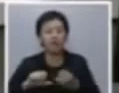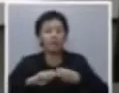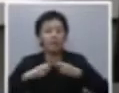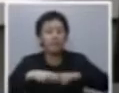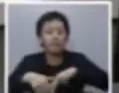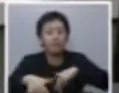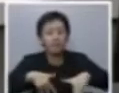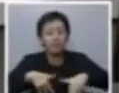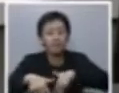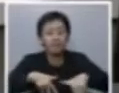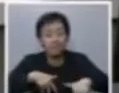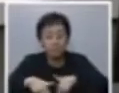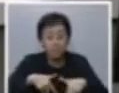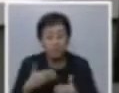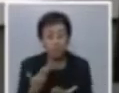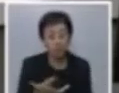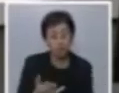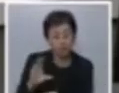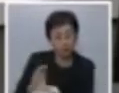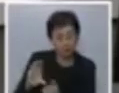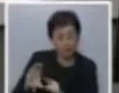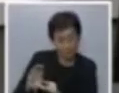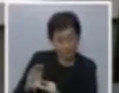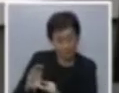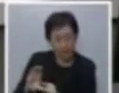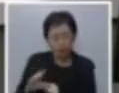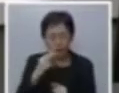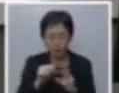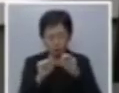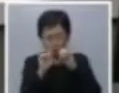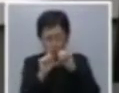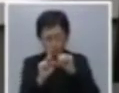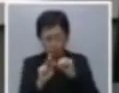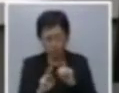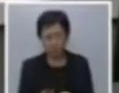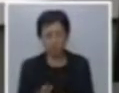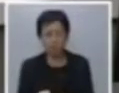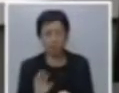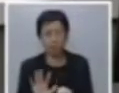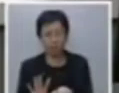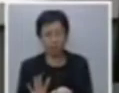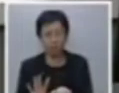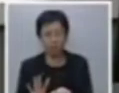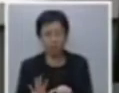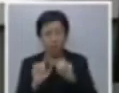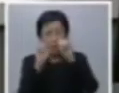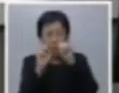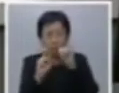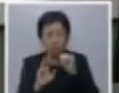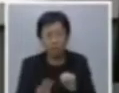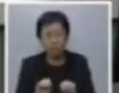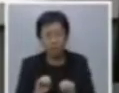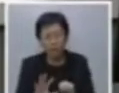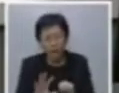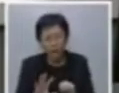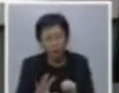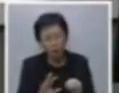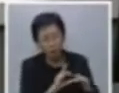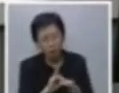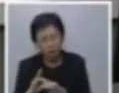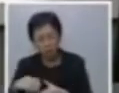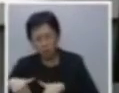ชนจากเม็ดเงินที่เราดูใน55มาตรานะครับมันไม่ได้ตอบสนองความเดือดร้อนพี่น้องประชาชน